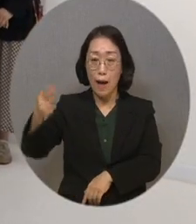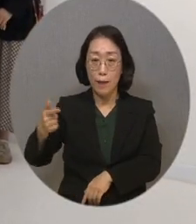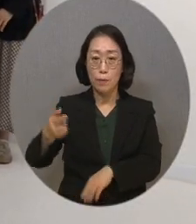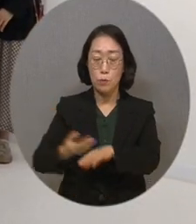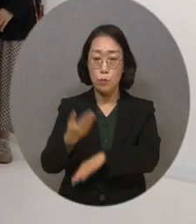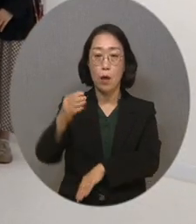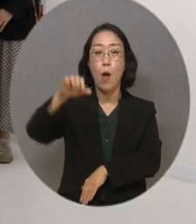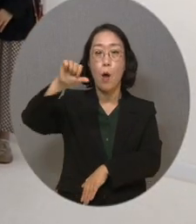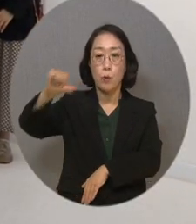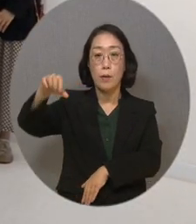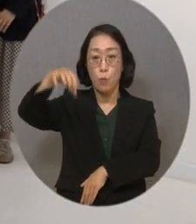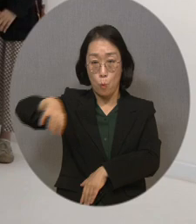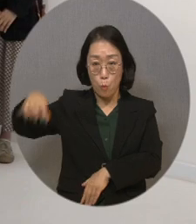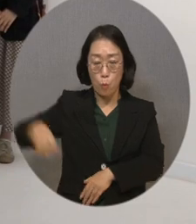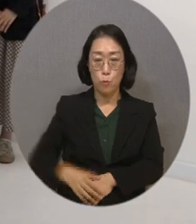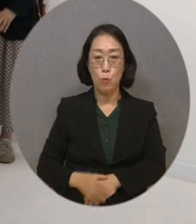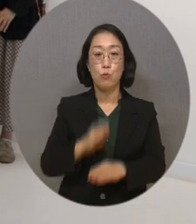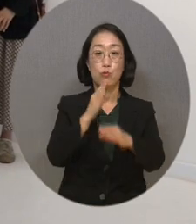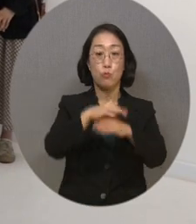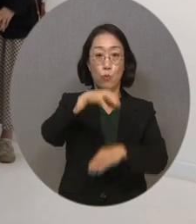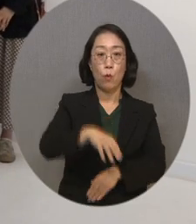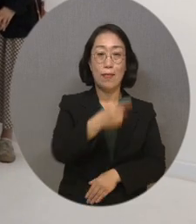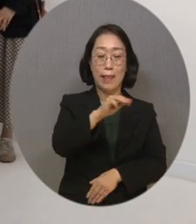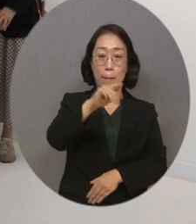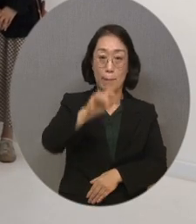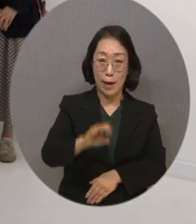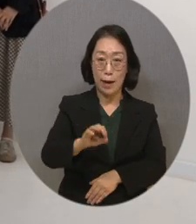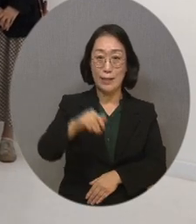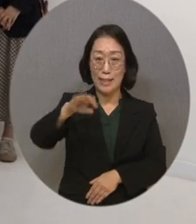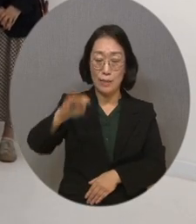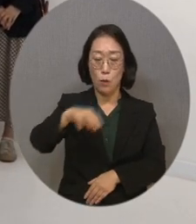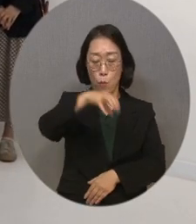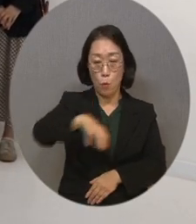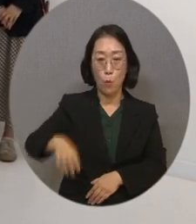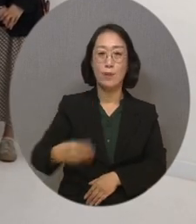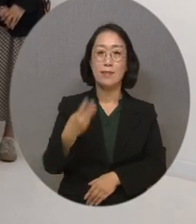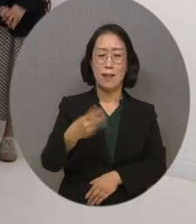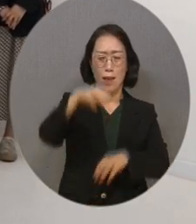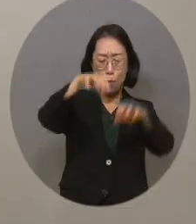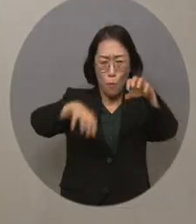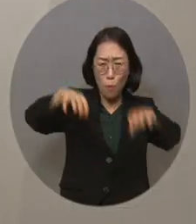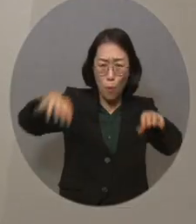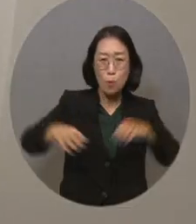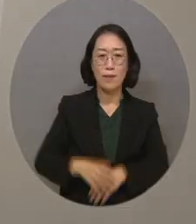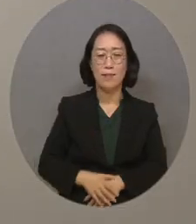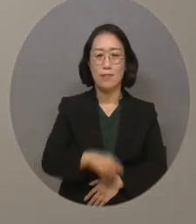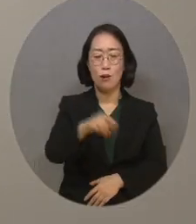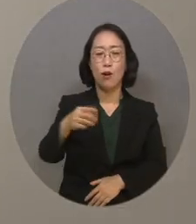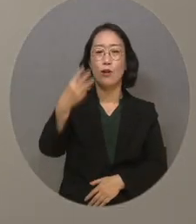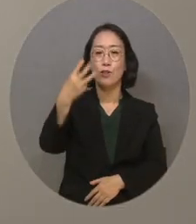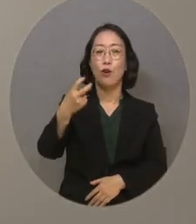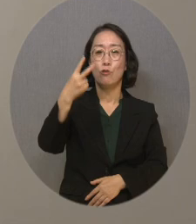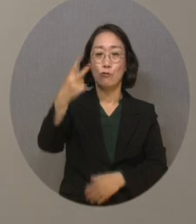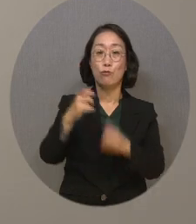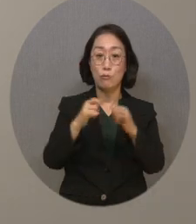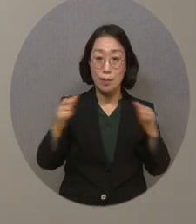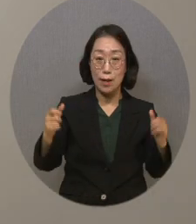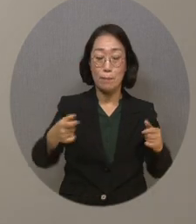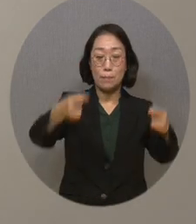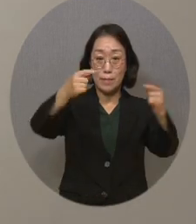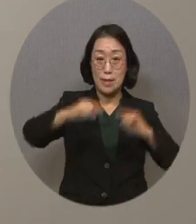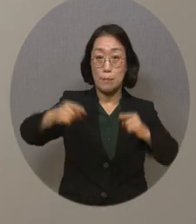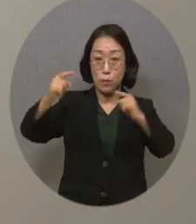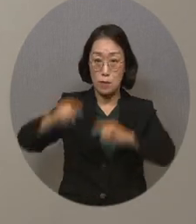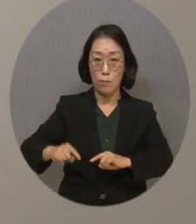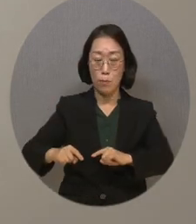등 5개 지역, 중부, 담양, 장성 등 3개 지역에서 32명의 작가가 참여해